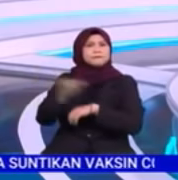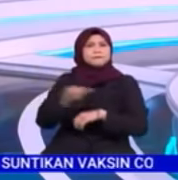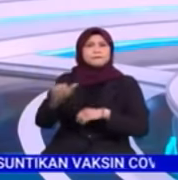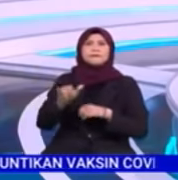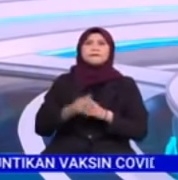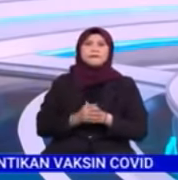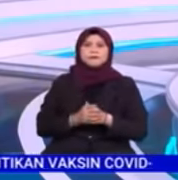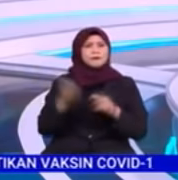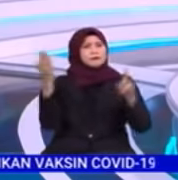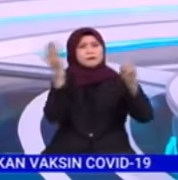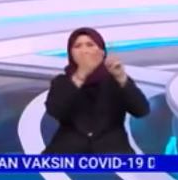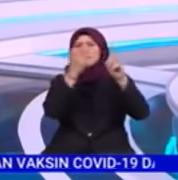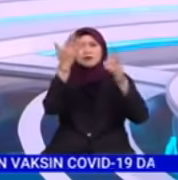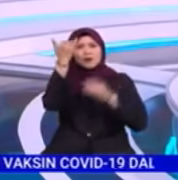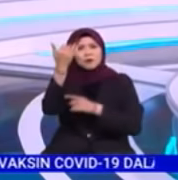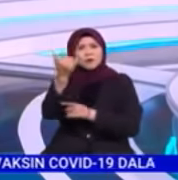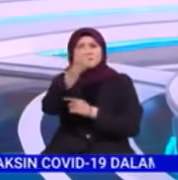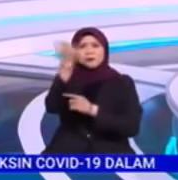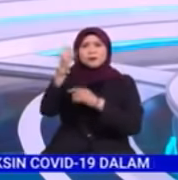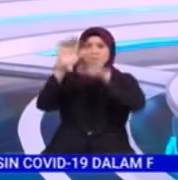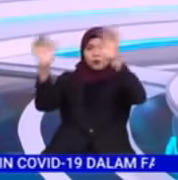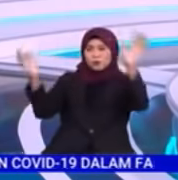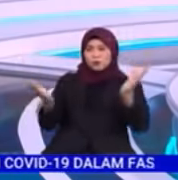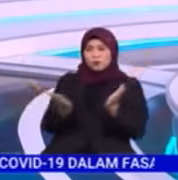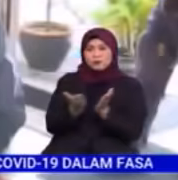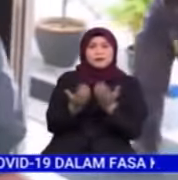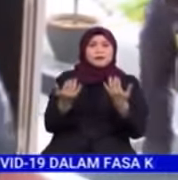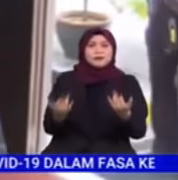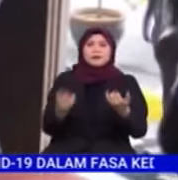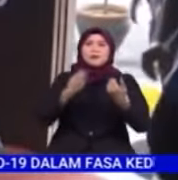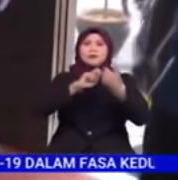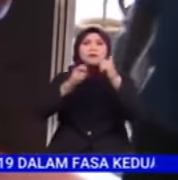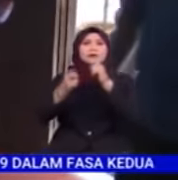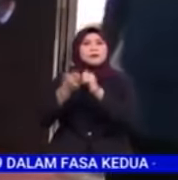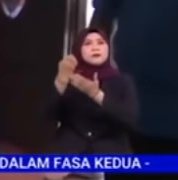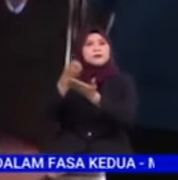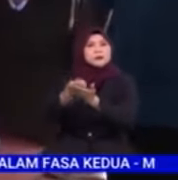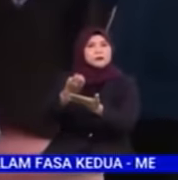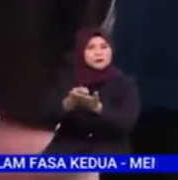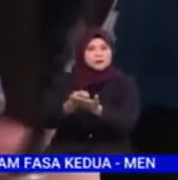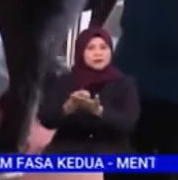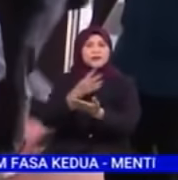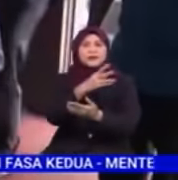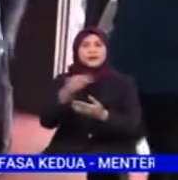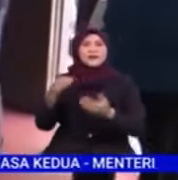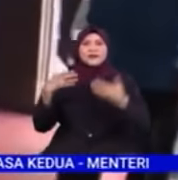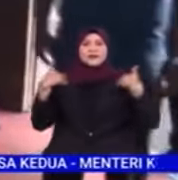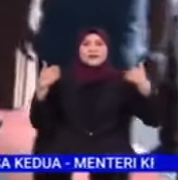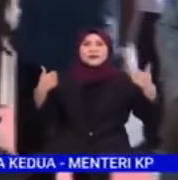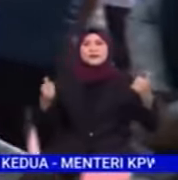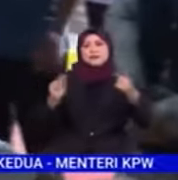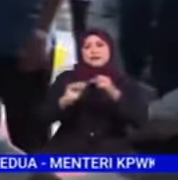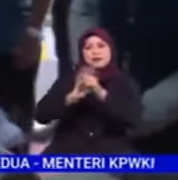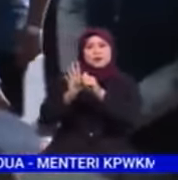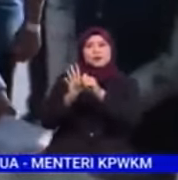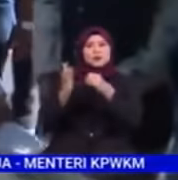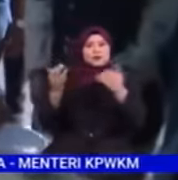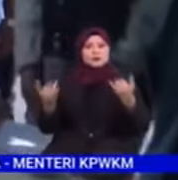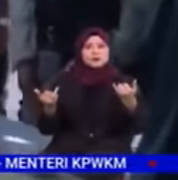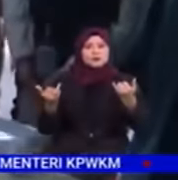yang patuh sama Adakalanya dunia segini sedang dilanda krisis ekonomi dan kesehatan kau